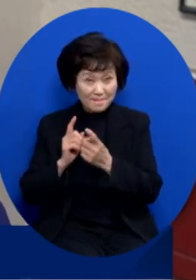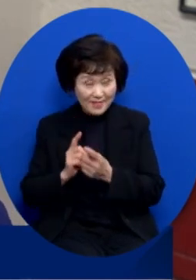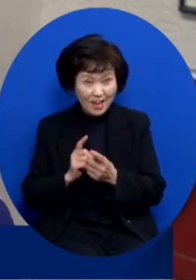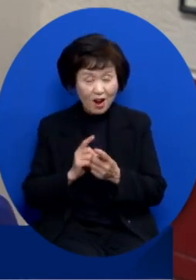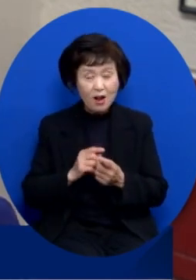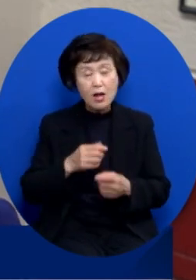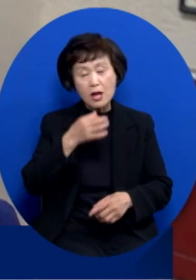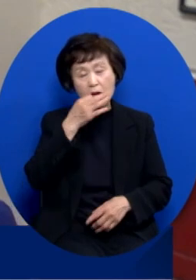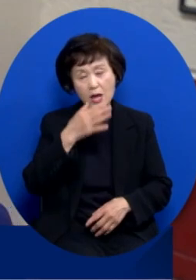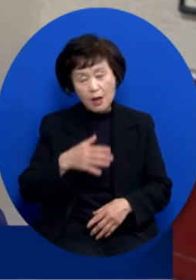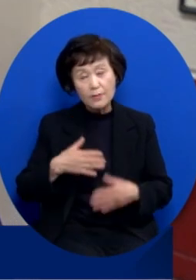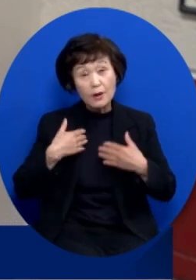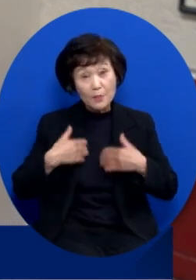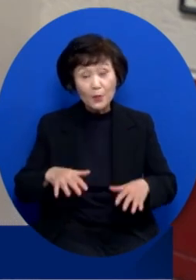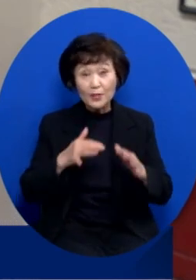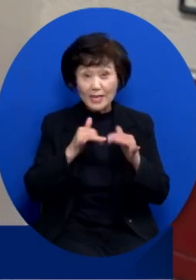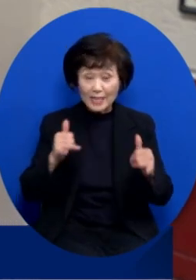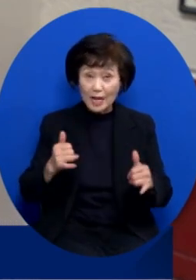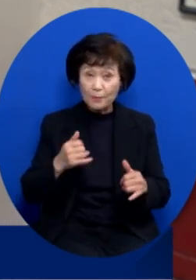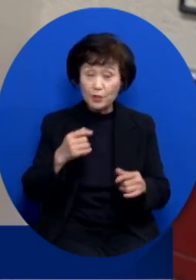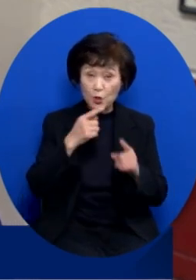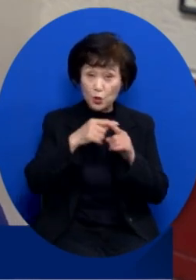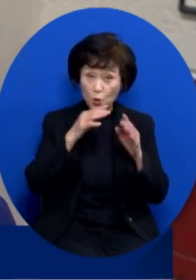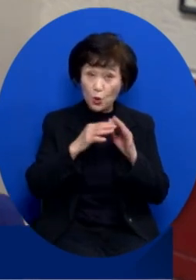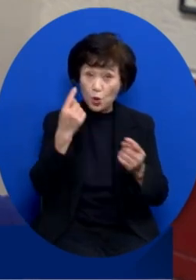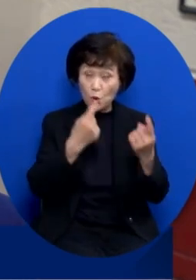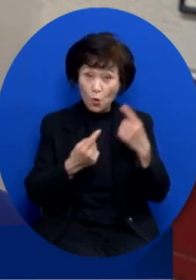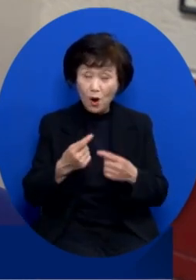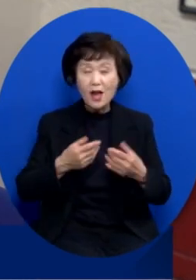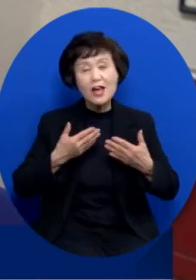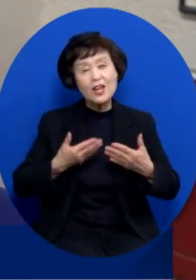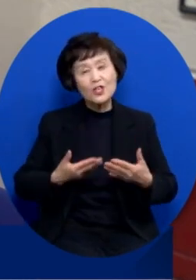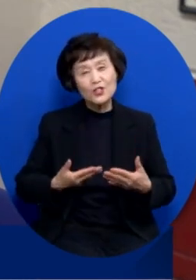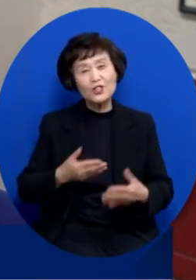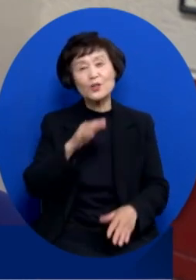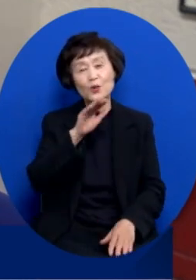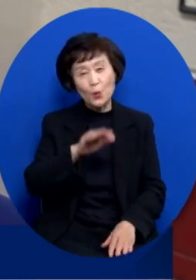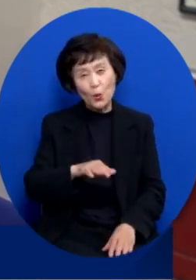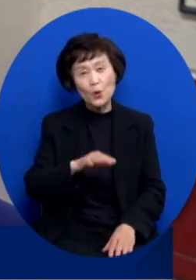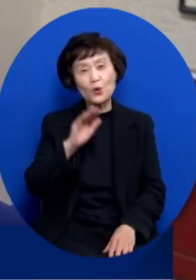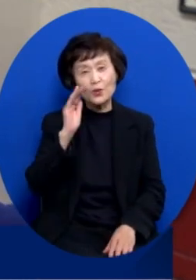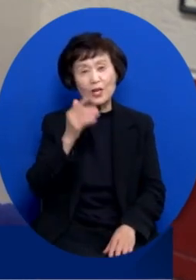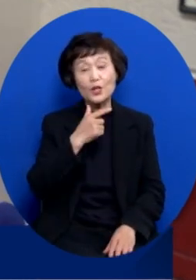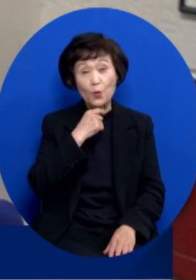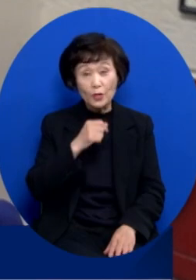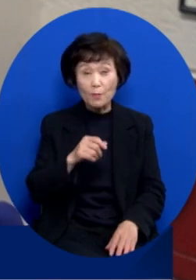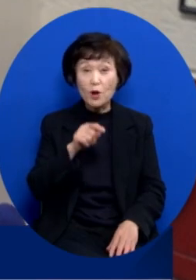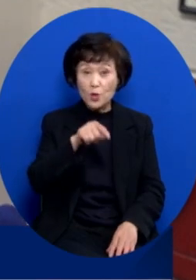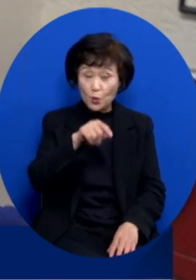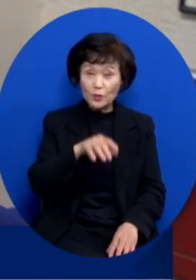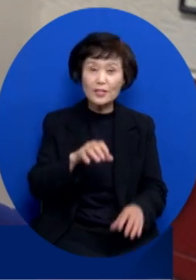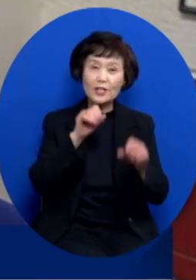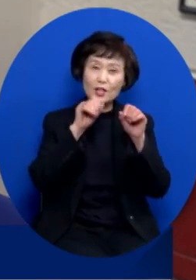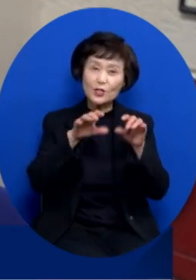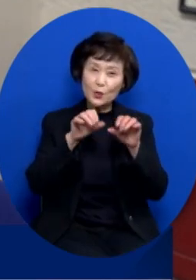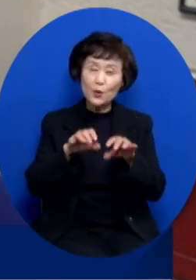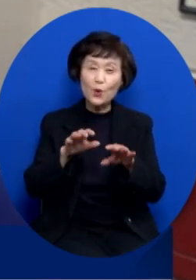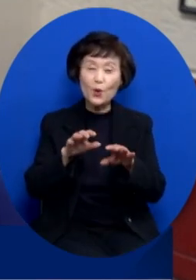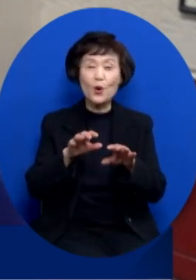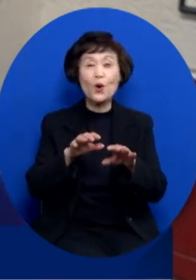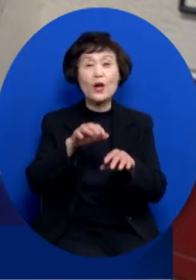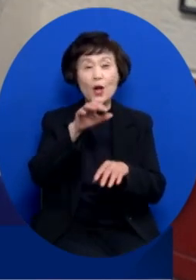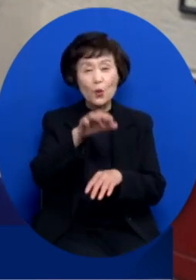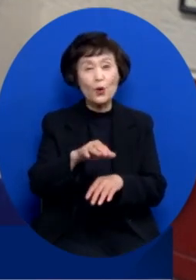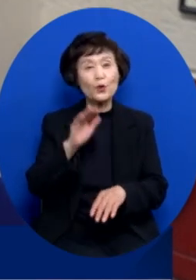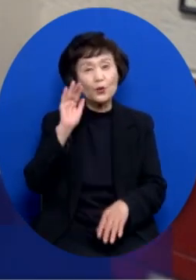사람들이 와서 쉼터가 되어줬으면 좋겠고 또 그곳에서 이제 정말 우리가 선교의 장을 열어가는 그런 터전이 되기를